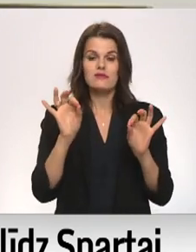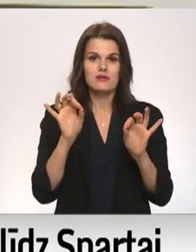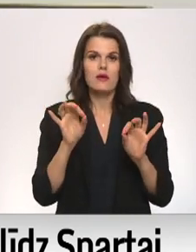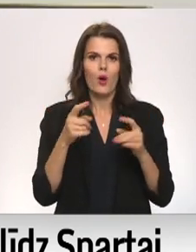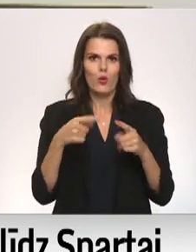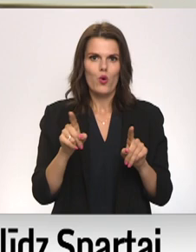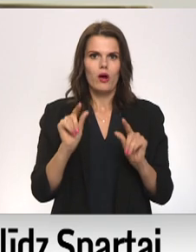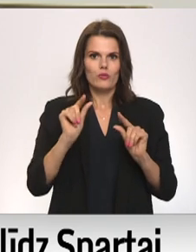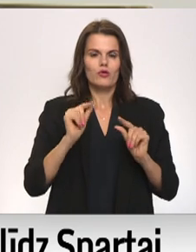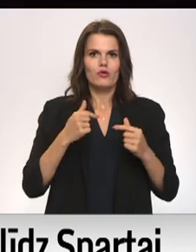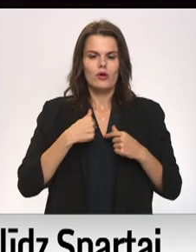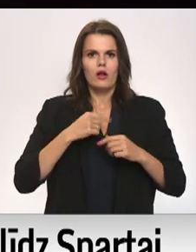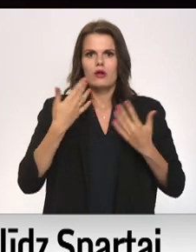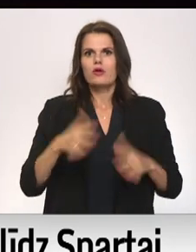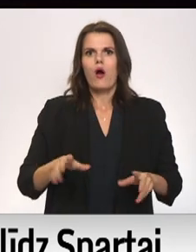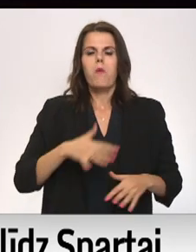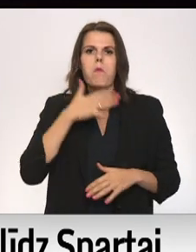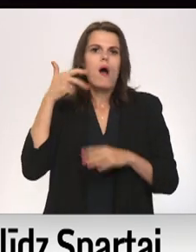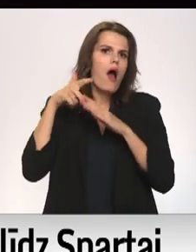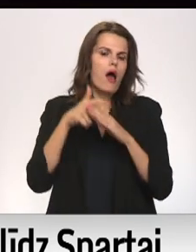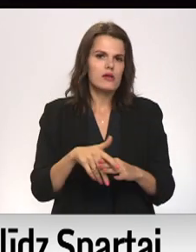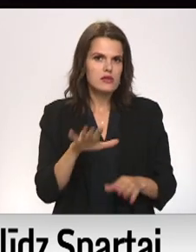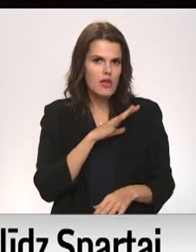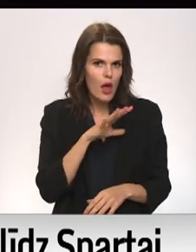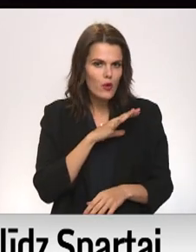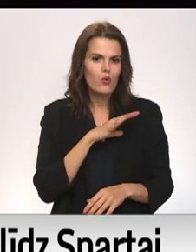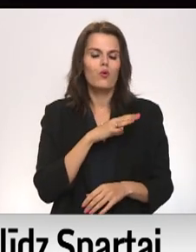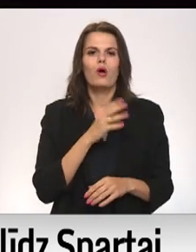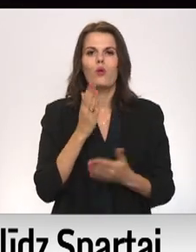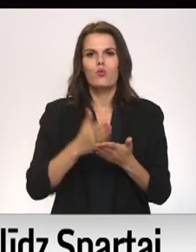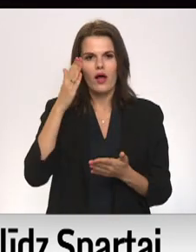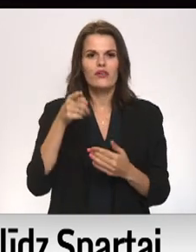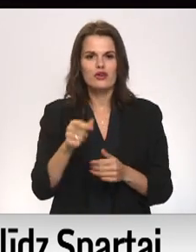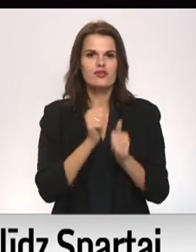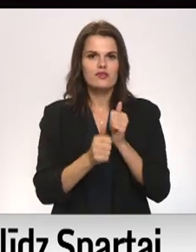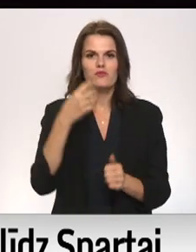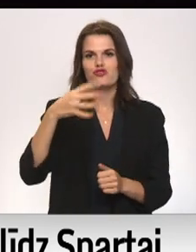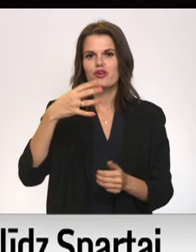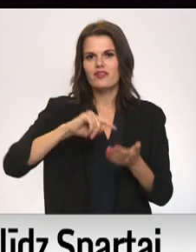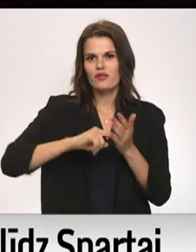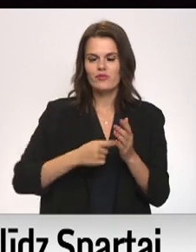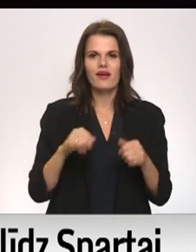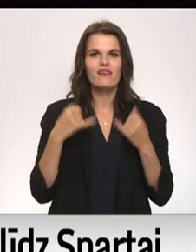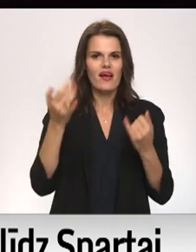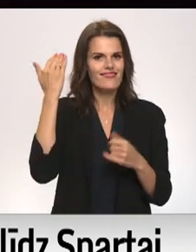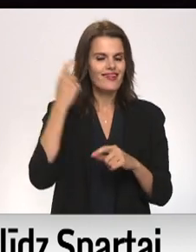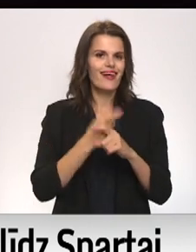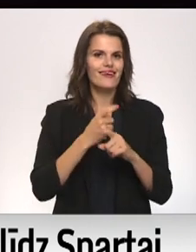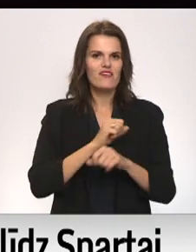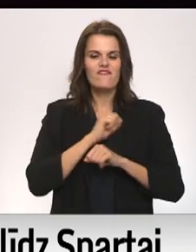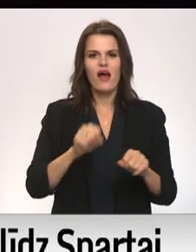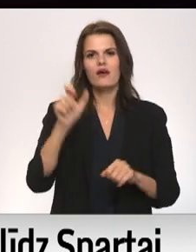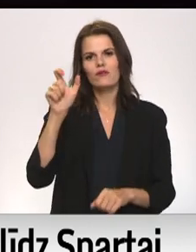kaut kā arī nedaudz pārdegu. Spartatlons šogad norisinājās jau 40. Reizi, un tas ir veltīts senās Grieķijas